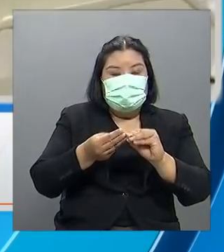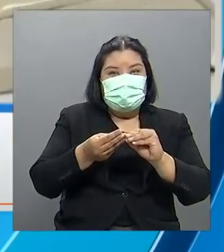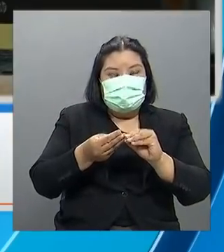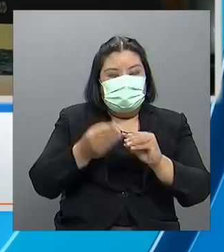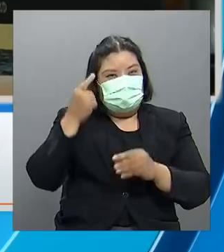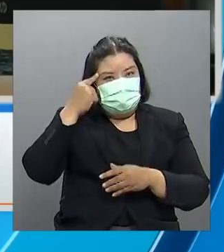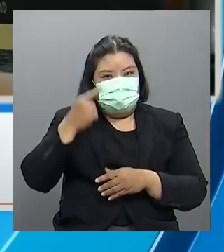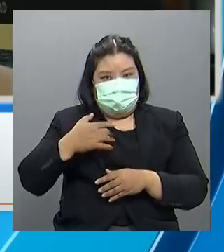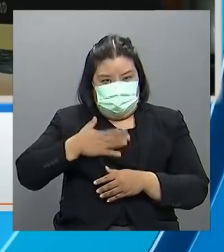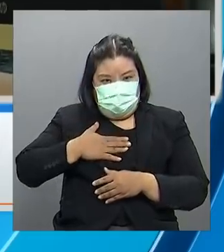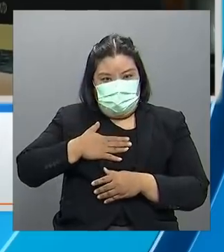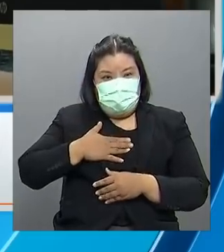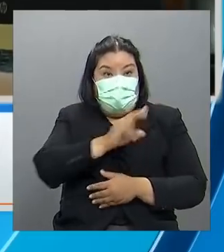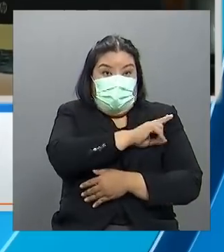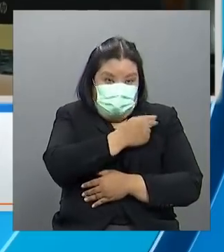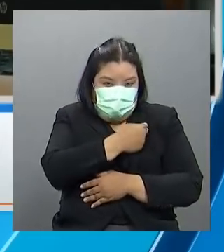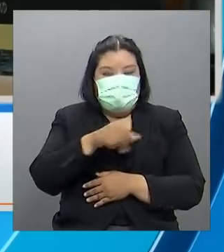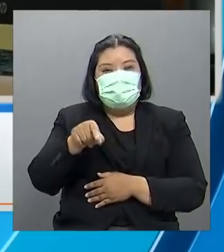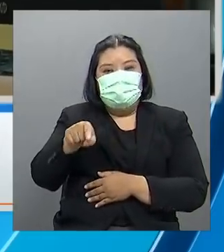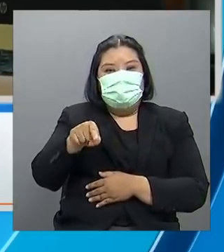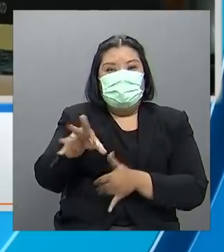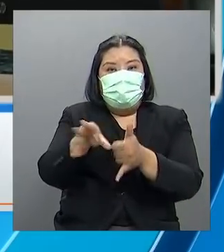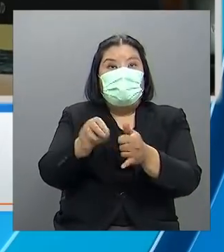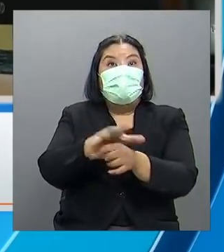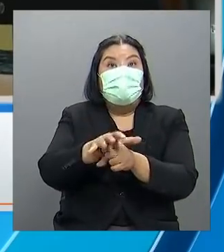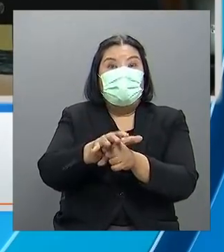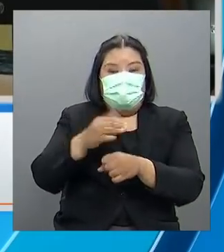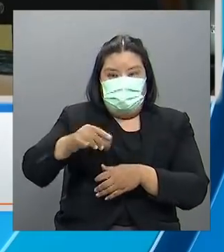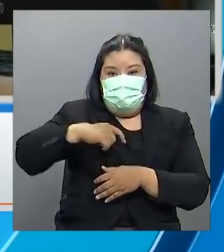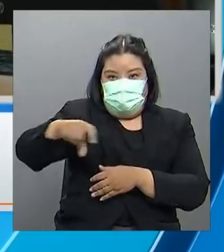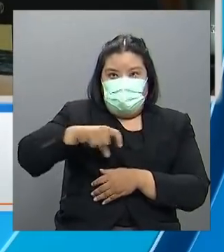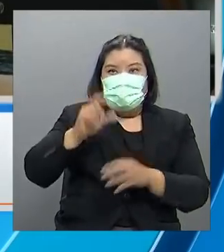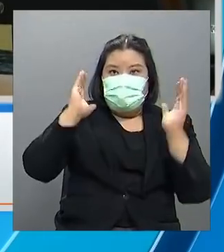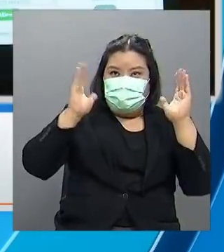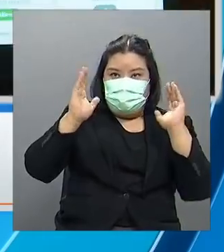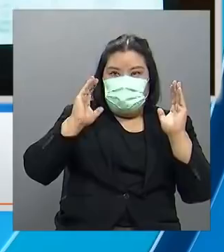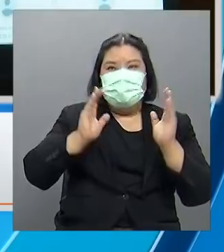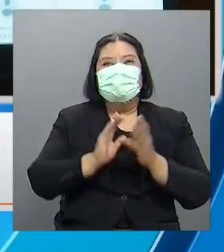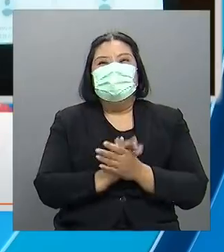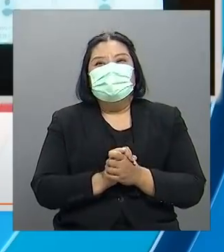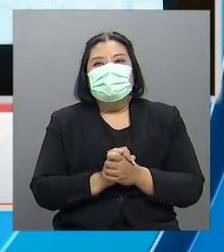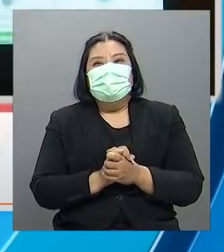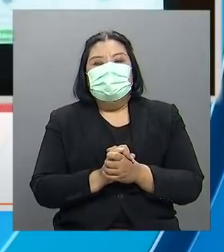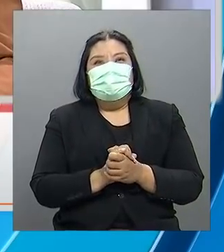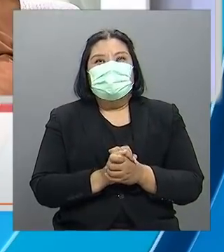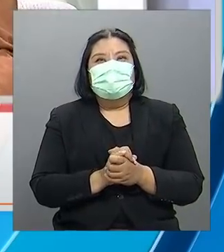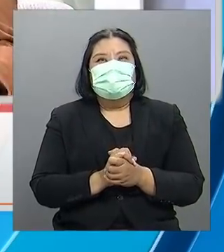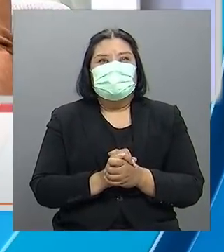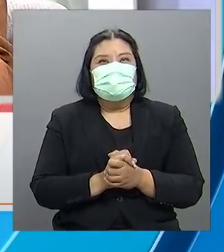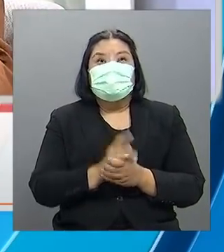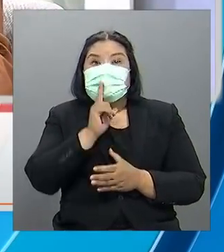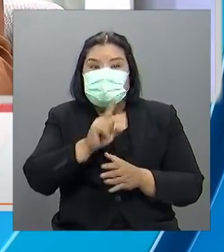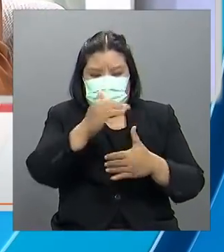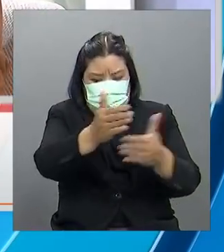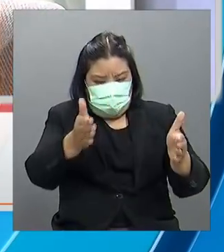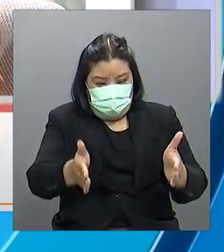ติดเชื้อนะคะกับคนที ่ เป็นทีมบุคลากรการแพทย์ของสปคม.ค่ะ ครับกล่องนี้มันขนาดใหญ่แค่ไหนฮะแล้วก็ในกล่